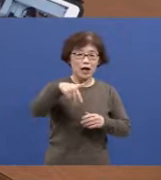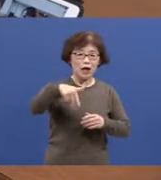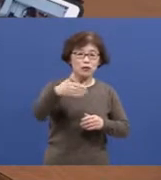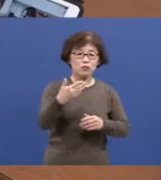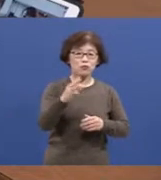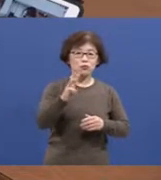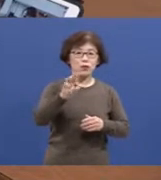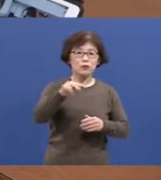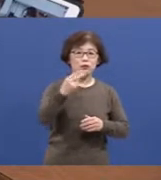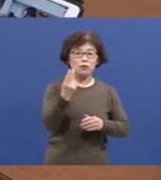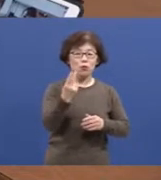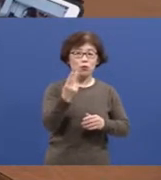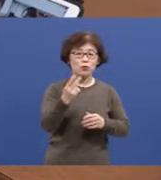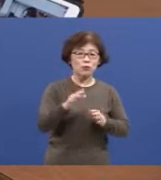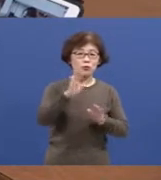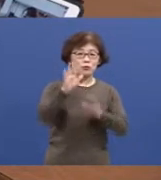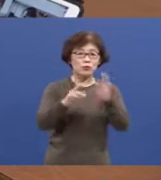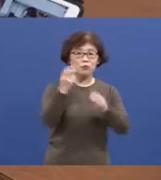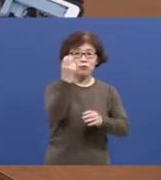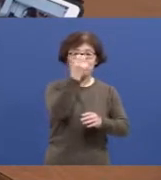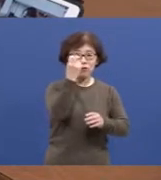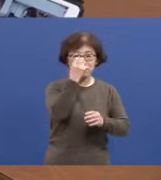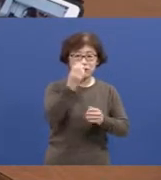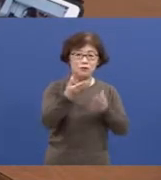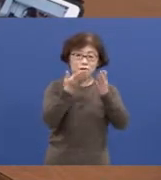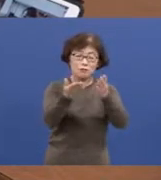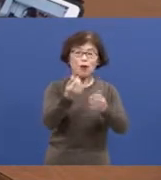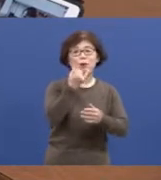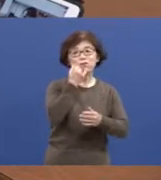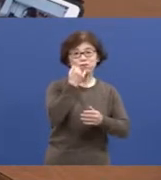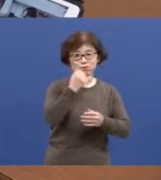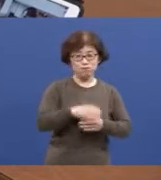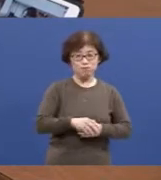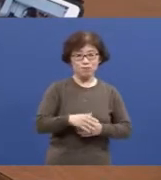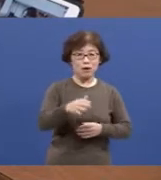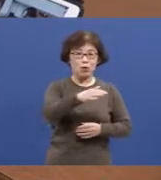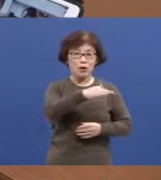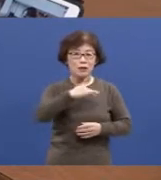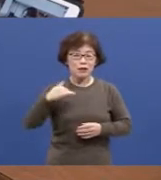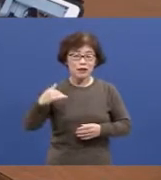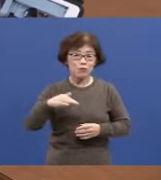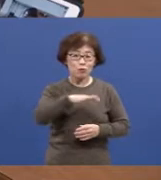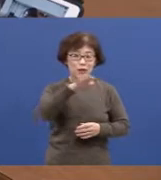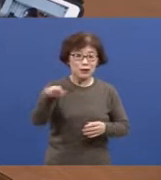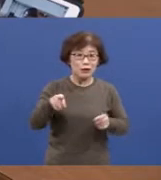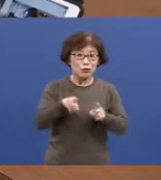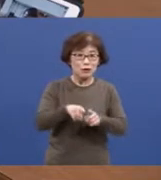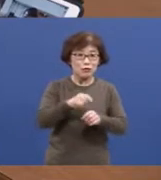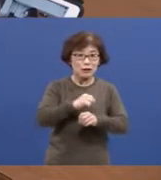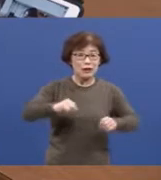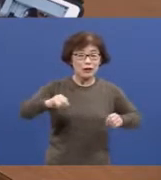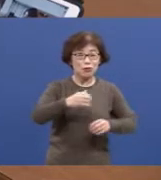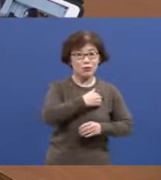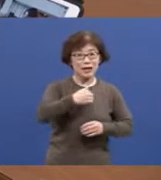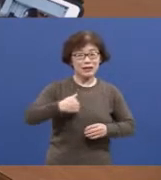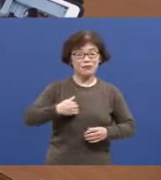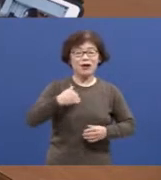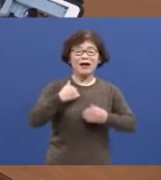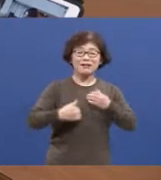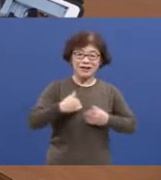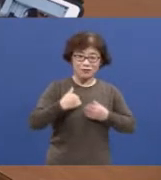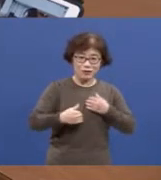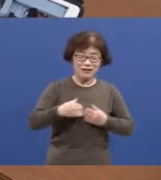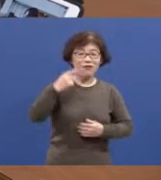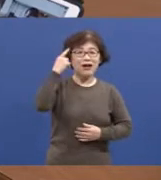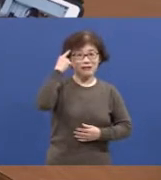勢の確認を質問してくださってもいいかもしれません。私たち職員も皆さんと一緒に体操できるのが素直に楽しい